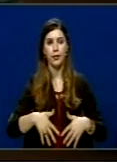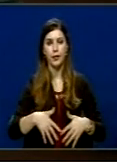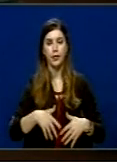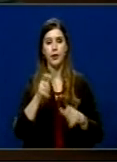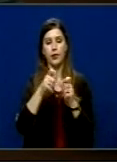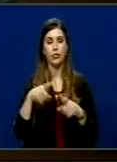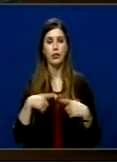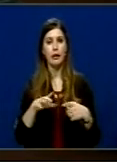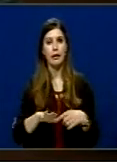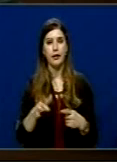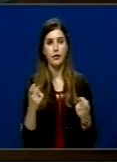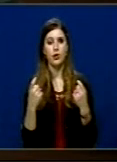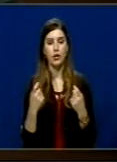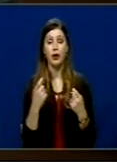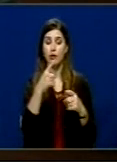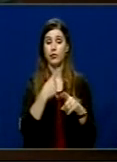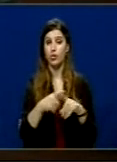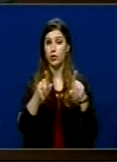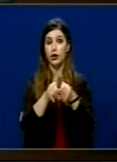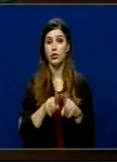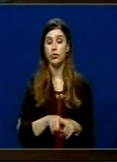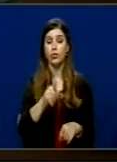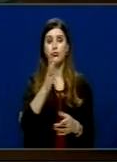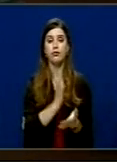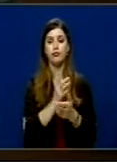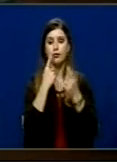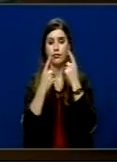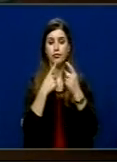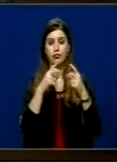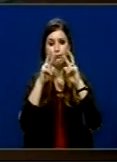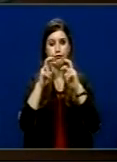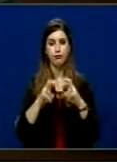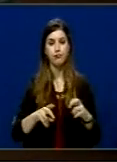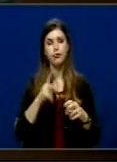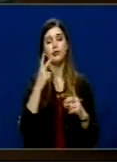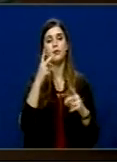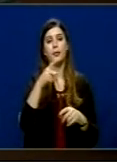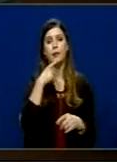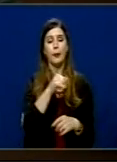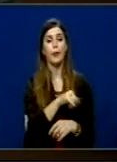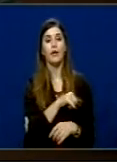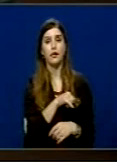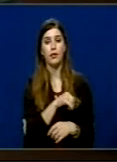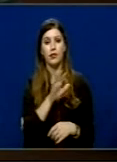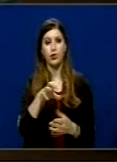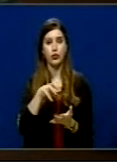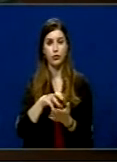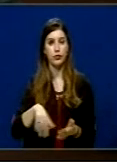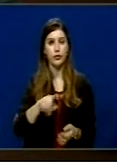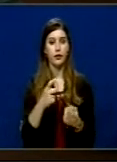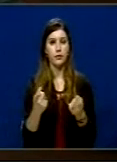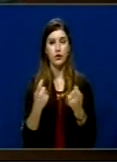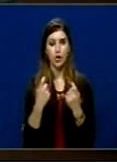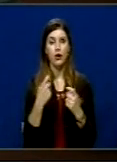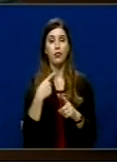banorëve të këtyre zonave. Po ashtu, ata kanë shqyrtuar me vëmendje këtë çështje dhe konstatojnë se jo vetëm interesi i komunitetit të tyre